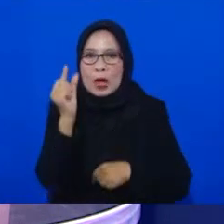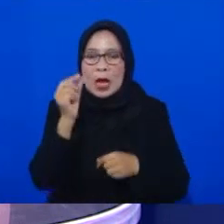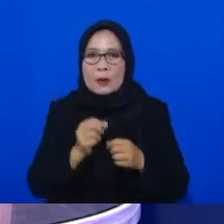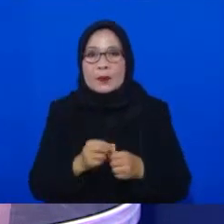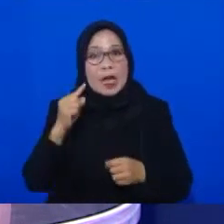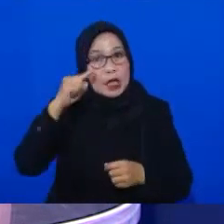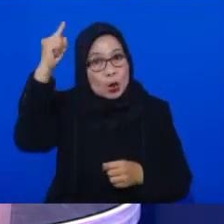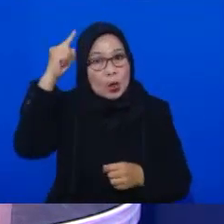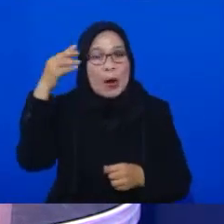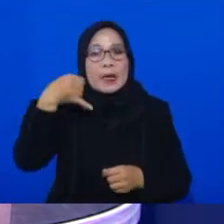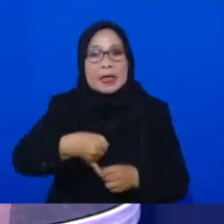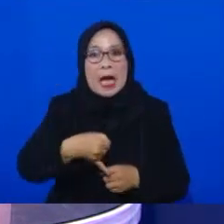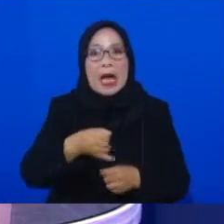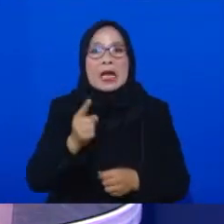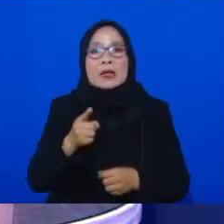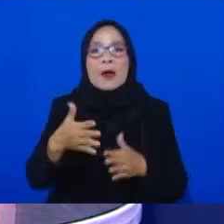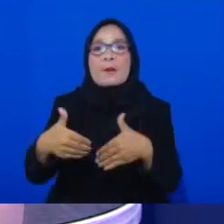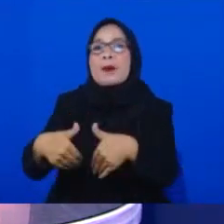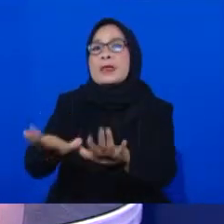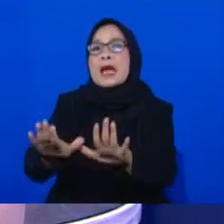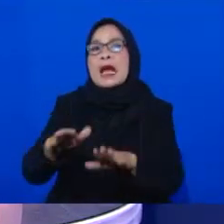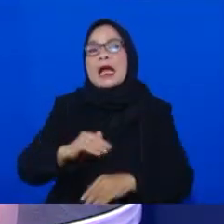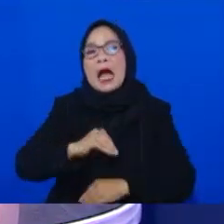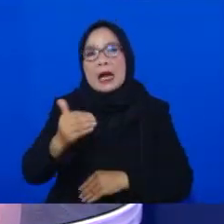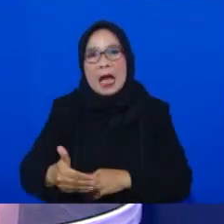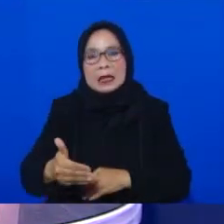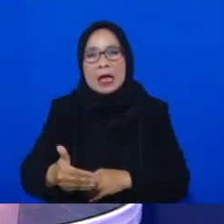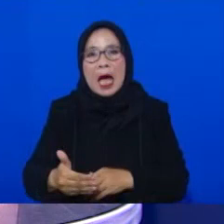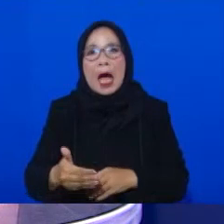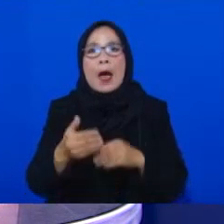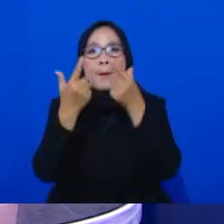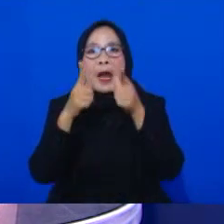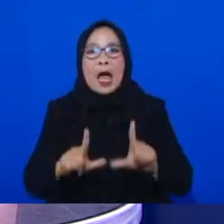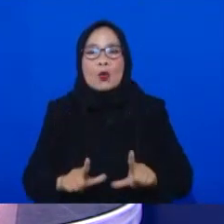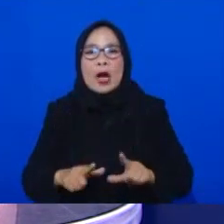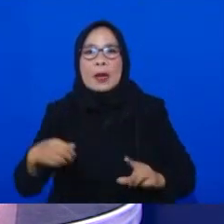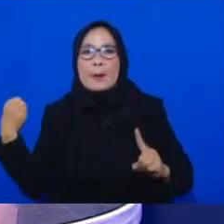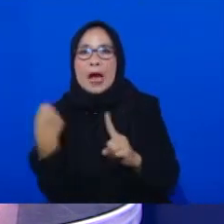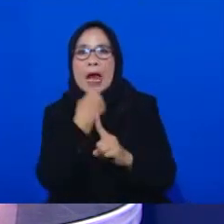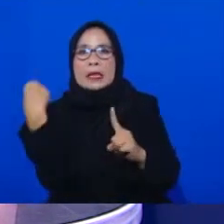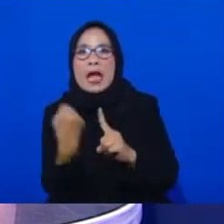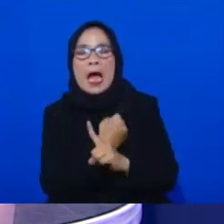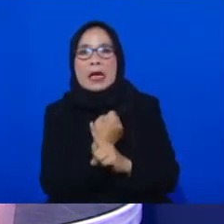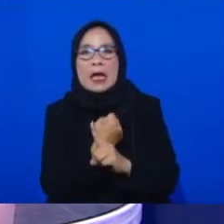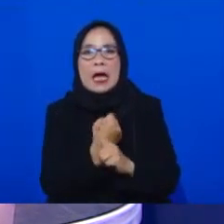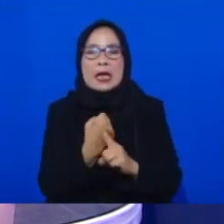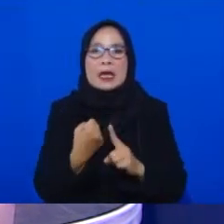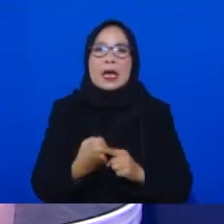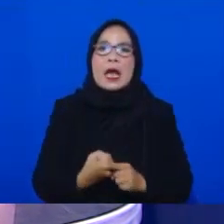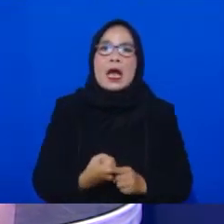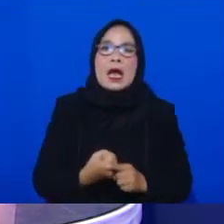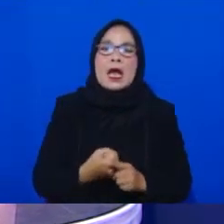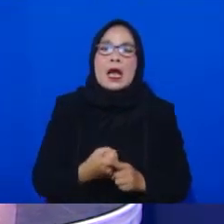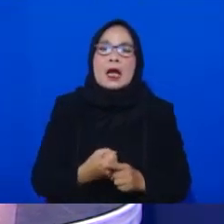bersalah karena membiarkan dan menyaksikan anaknya Aditya Hasibuan melakukan penganiayaan terhadap Ken Admiral pada